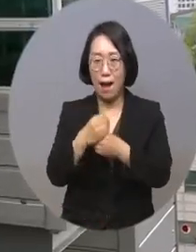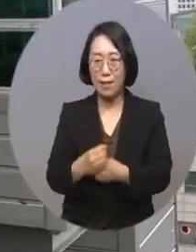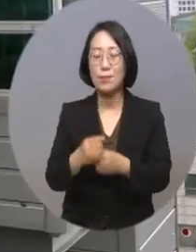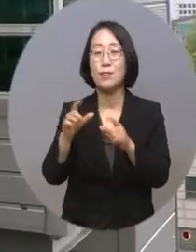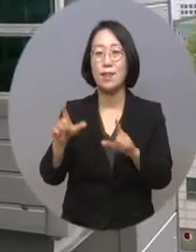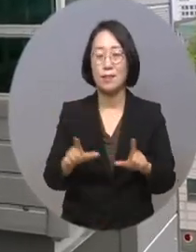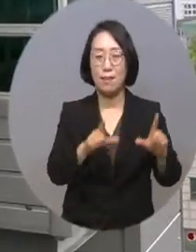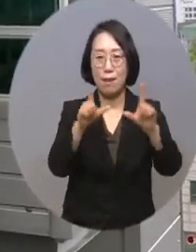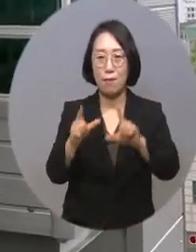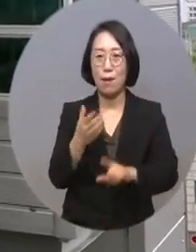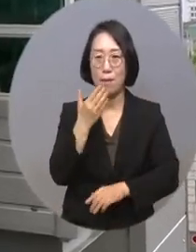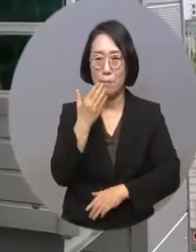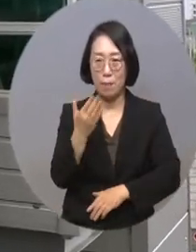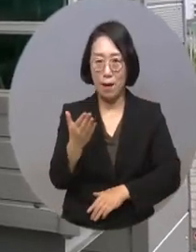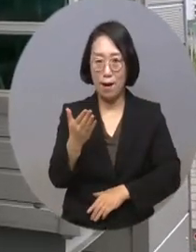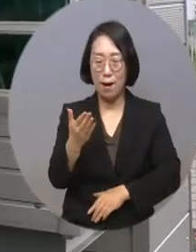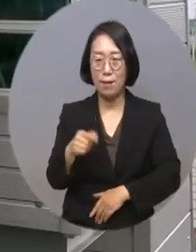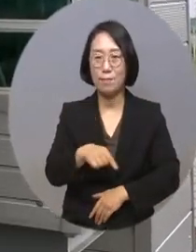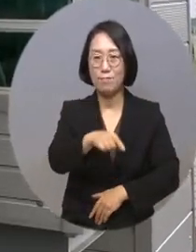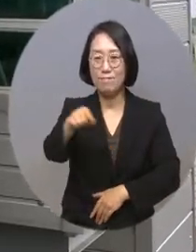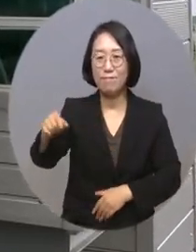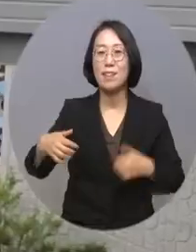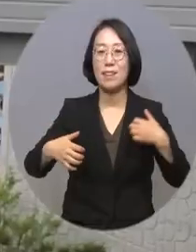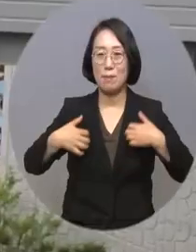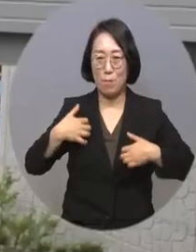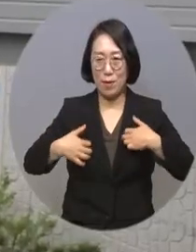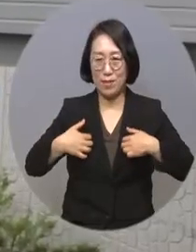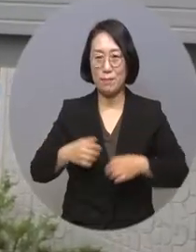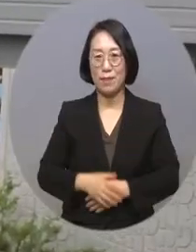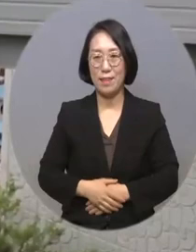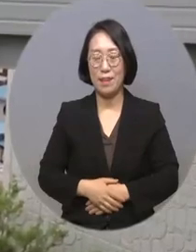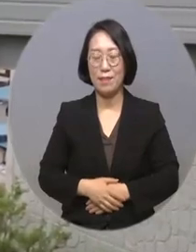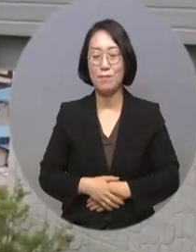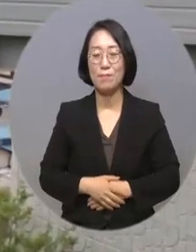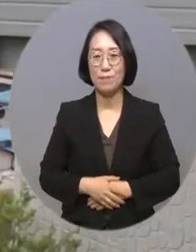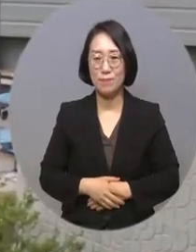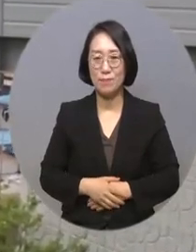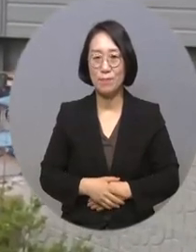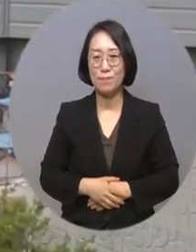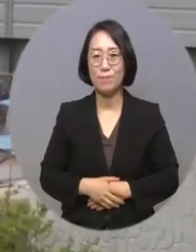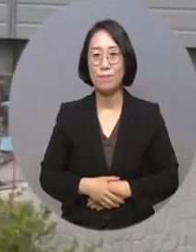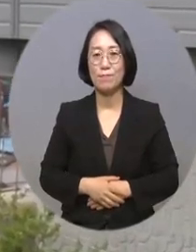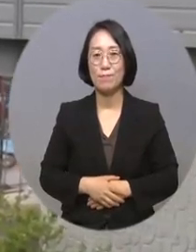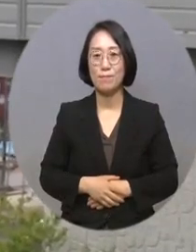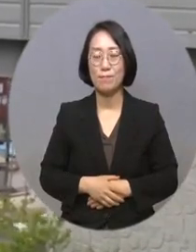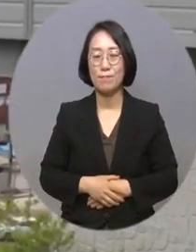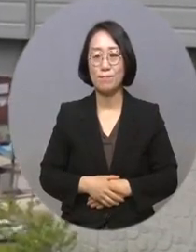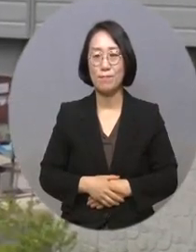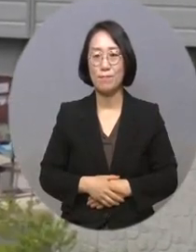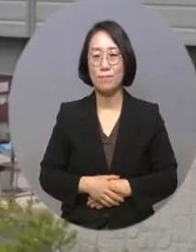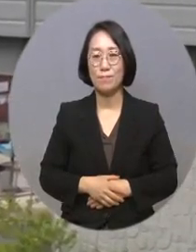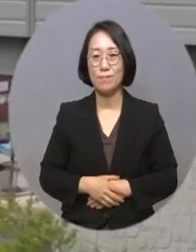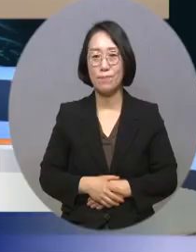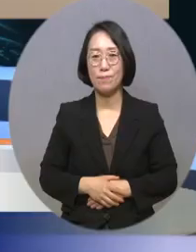아파트로 탈바꿈됐다며 기뻐했습니다. 복지TV 뉴스 전남방송